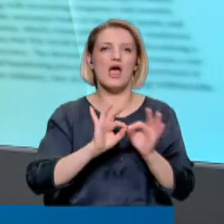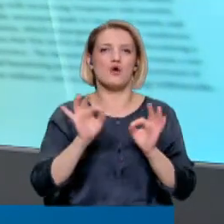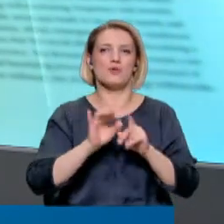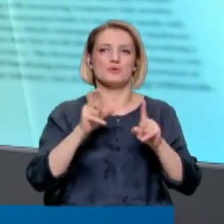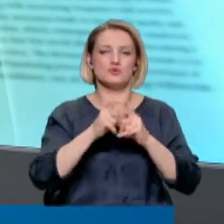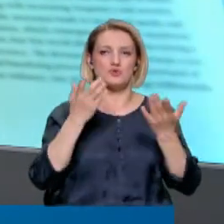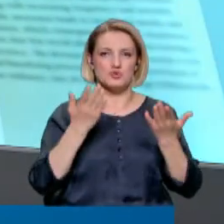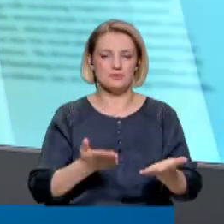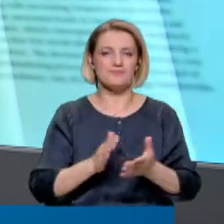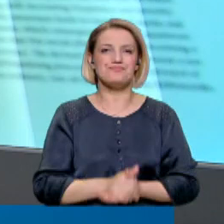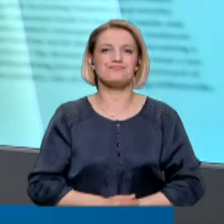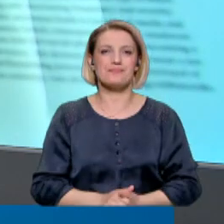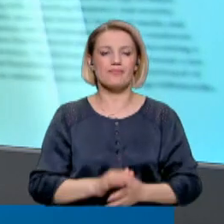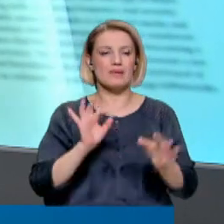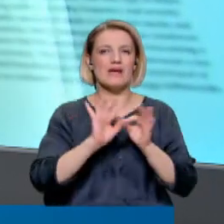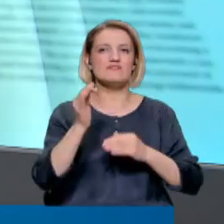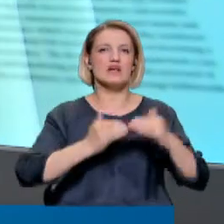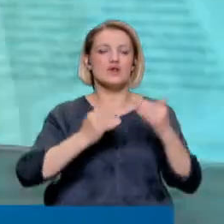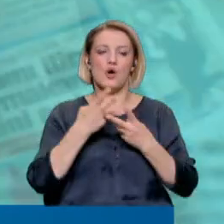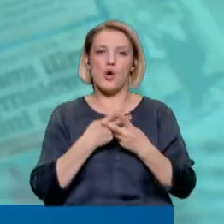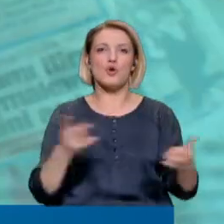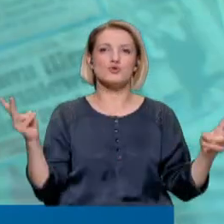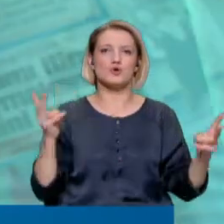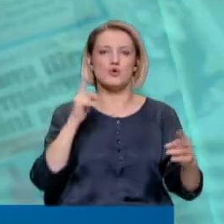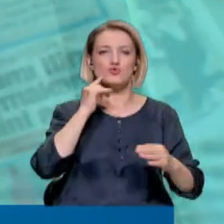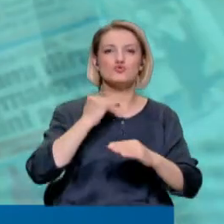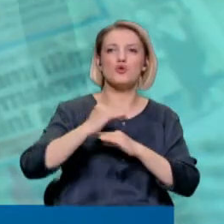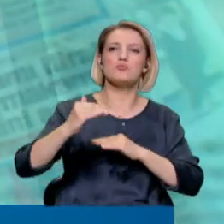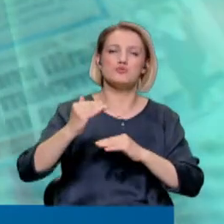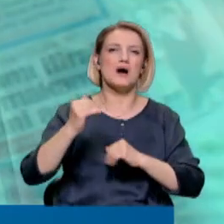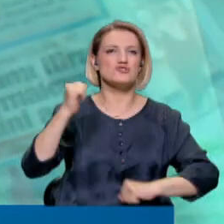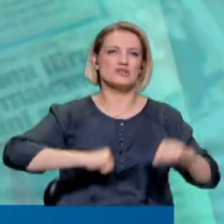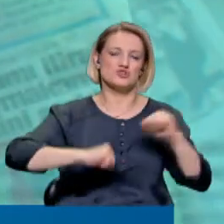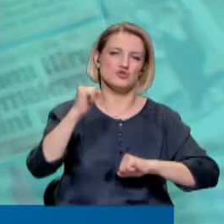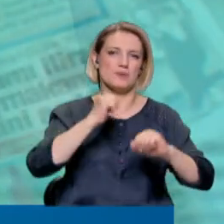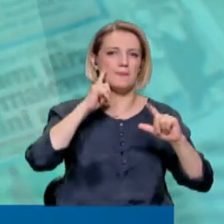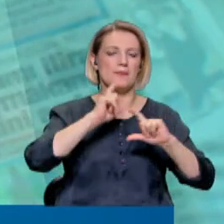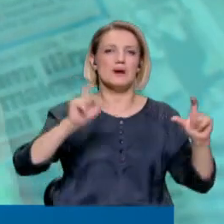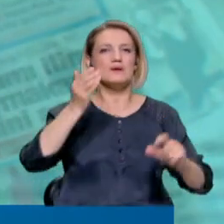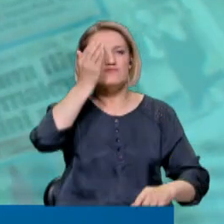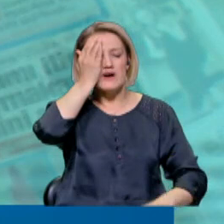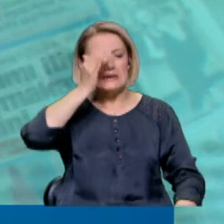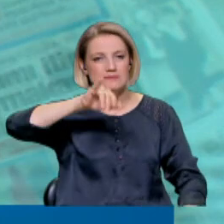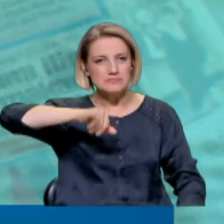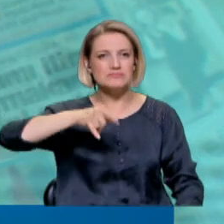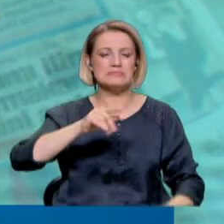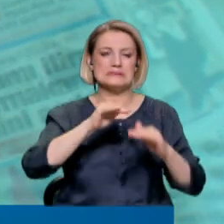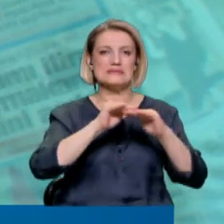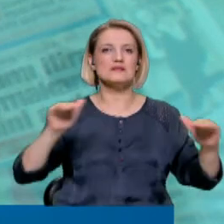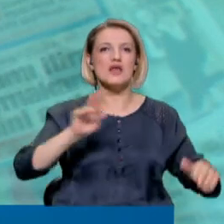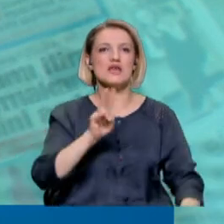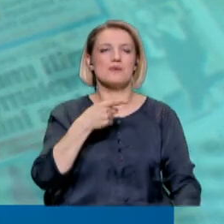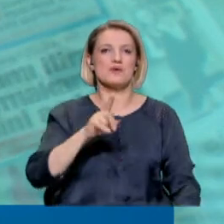eriterek adeta ele alınmış enflasyona özgürlük topluma çatışma manşetiyle yoksulluk sınırı 20 bin liraya dayandı